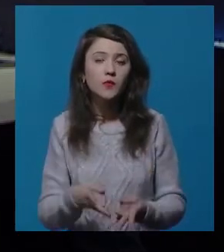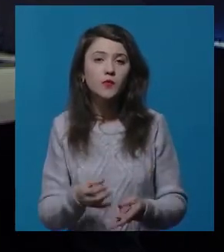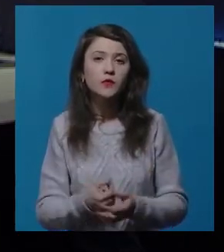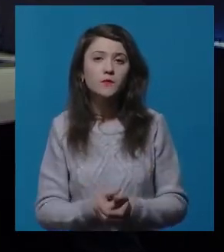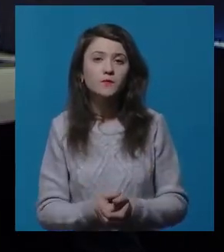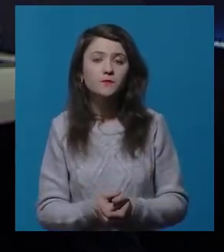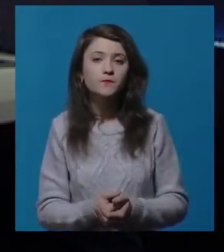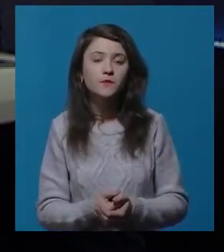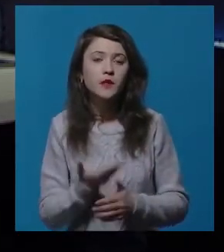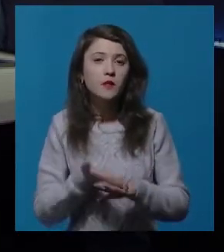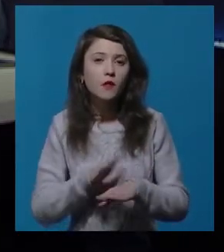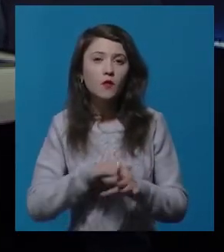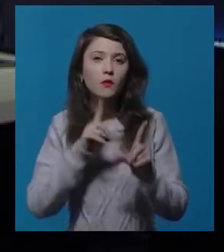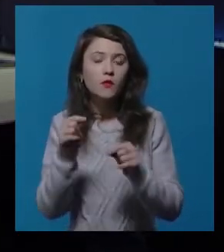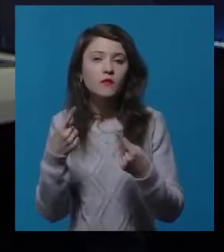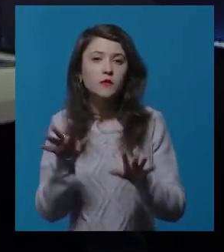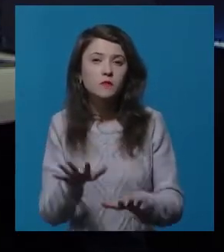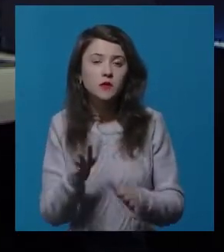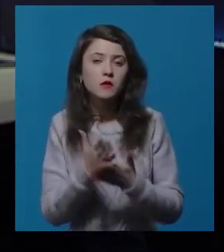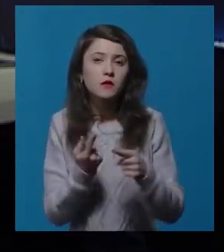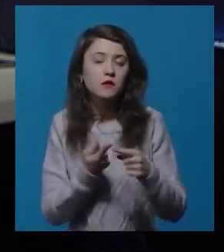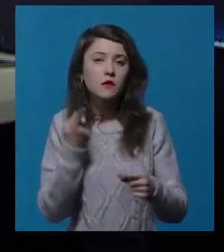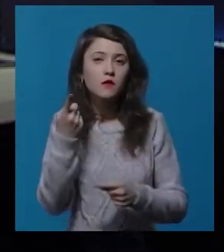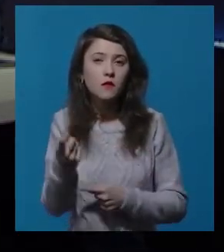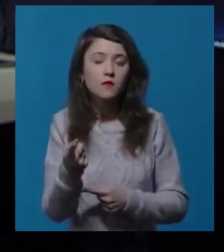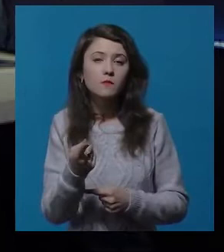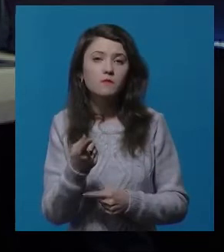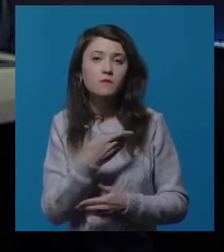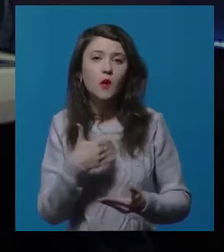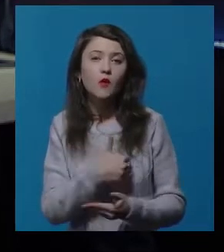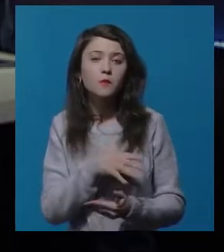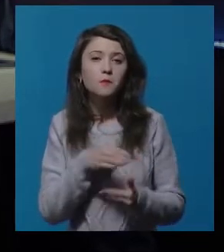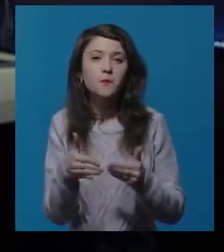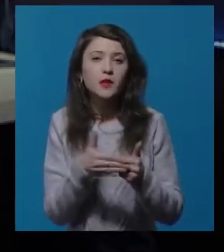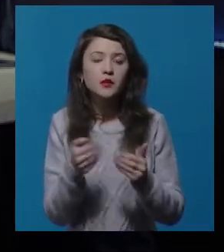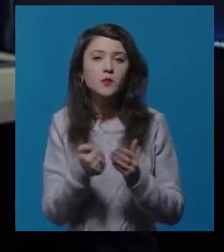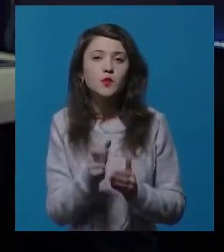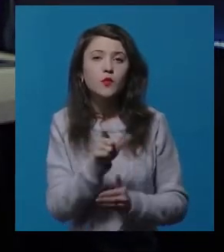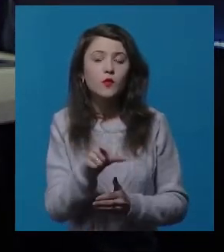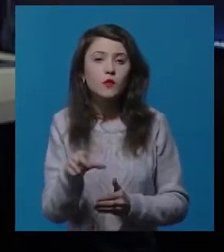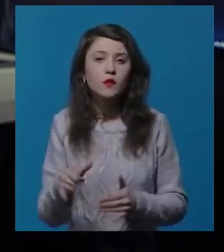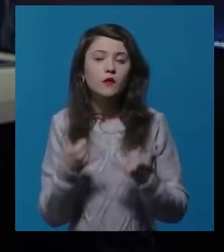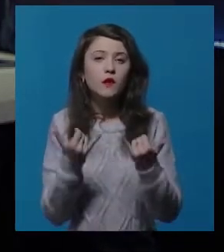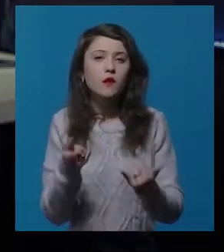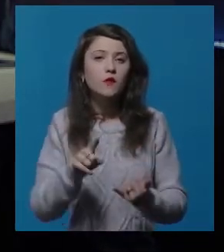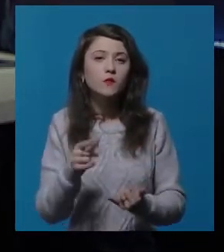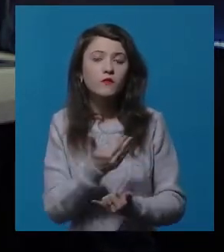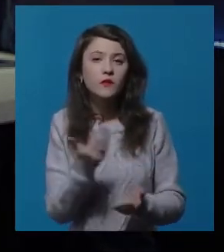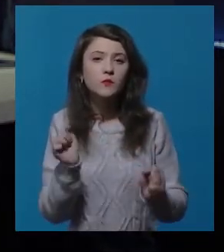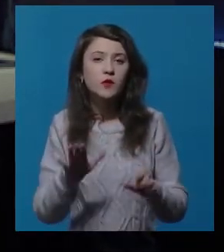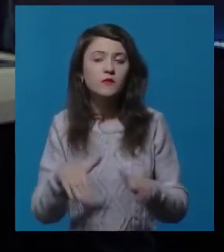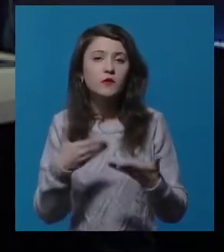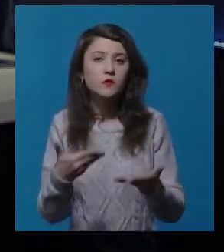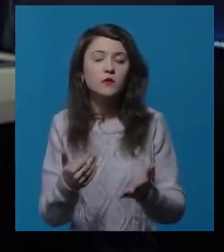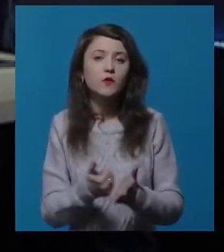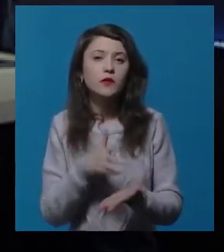ну, їм складно поїхати в інше місце, є віддалені населені пункти. Ми хотіли бути ближчими до людей для того, щоб вони могли звернутися до